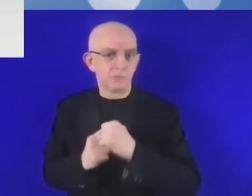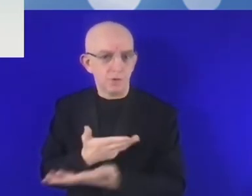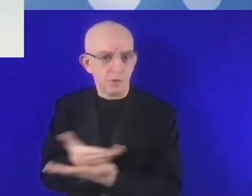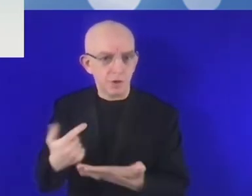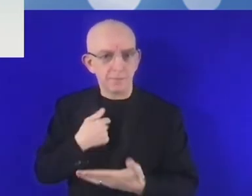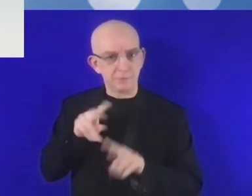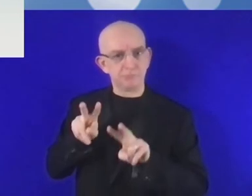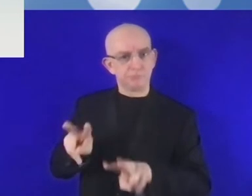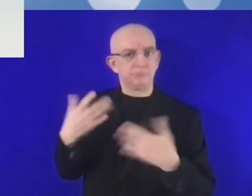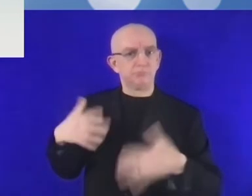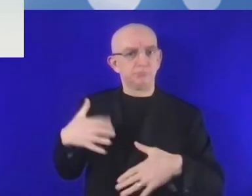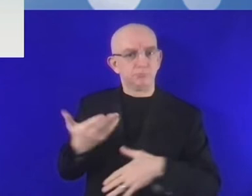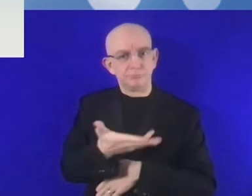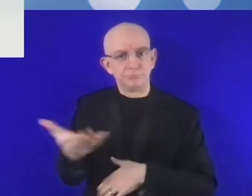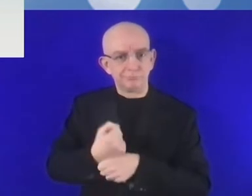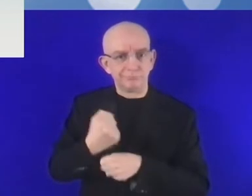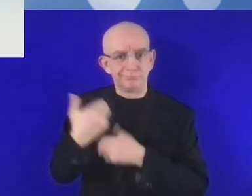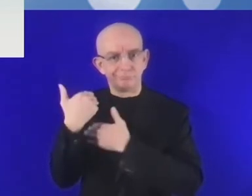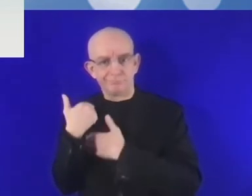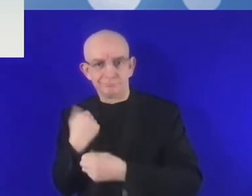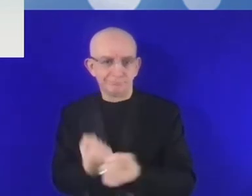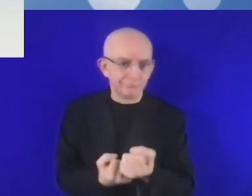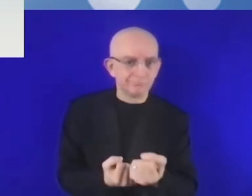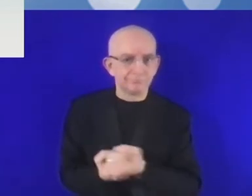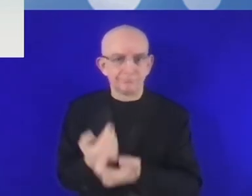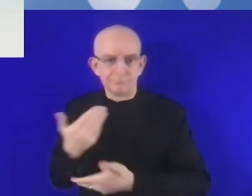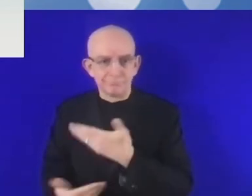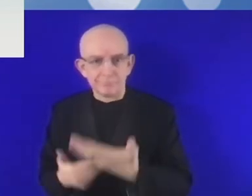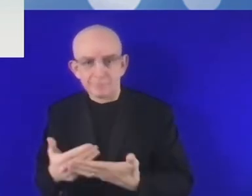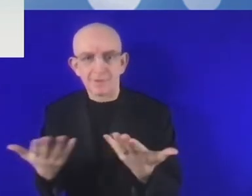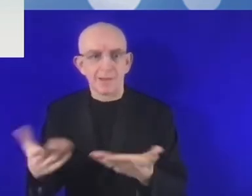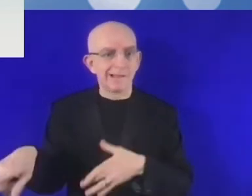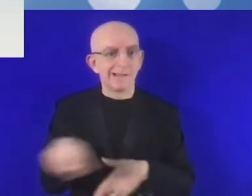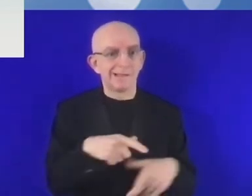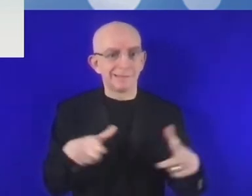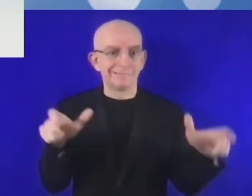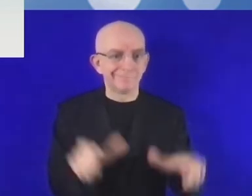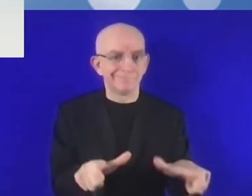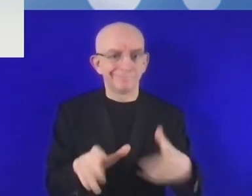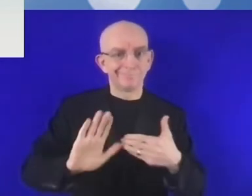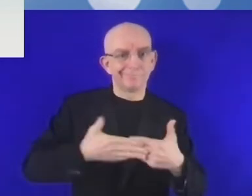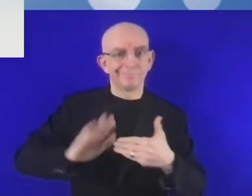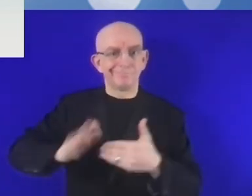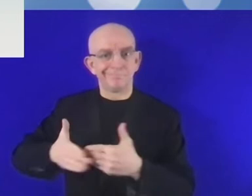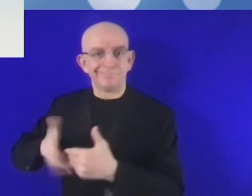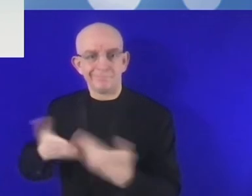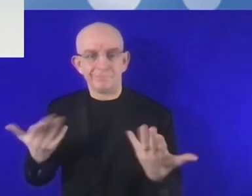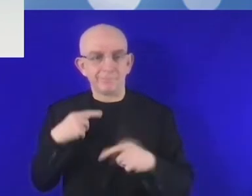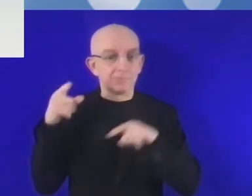الإنترنت وتأمين البنية التحتية لهذا الإنترنت. أنا كنت تحت